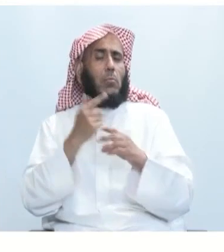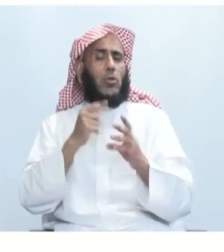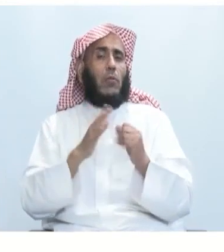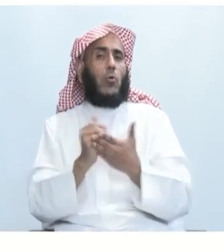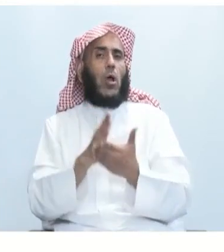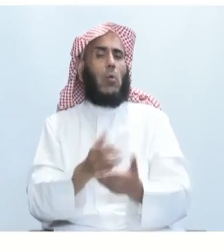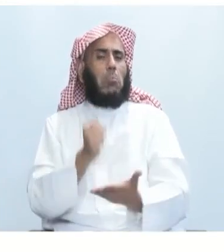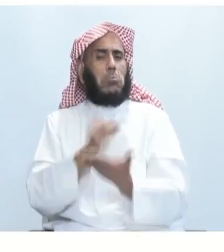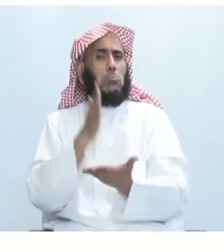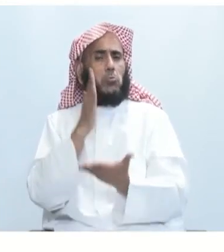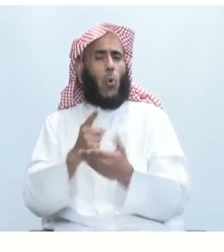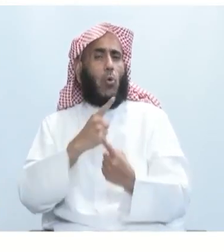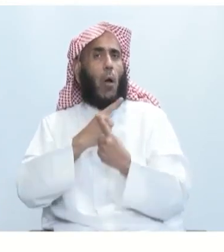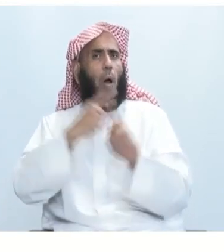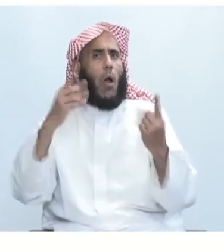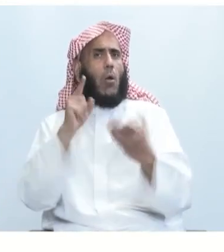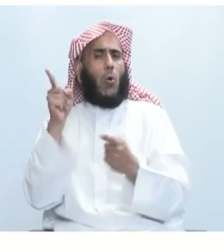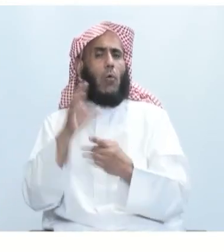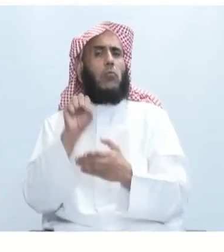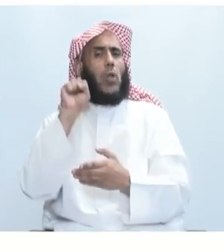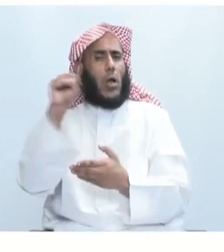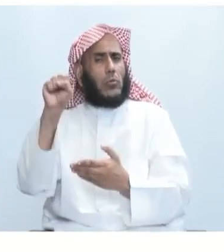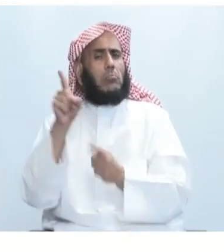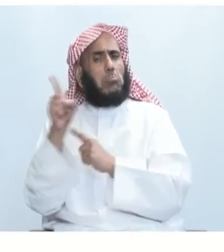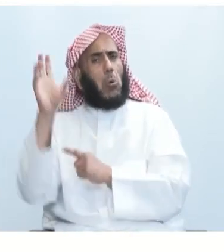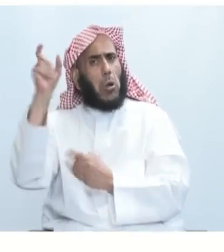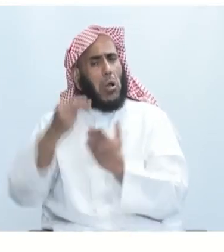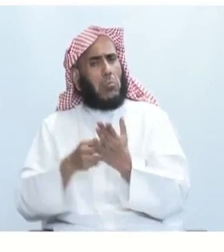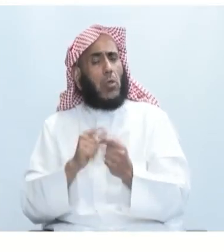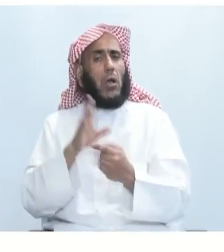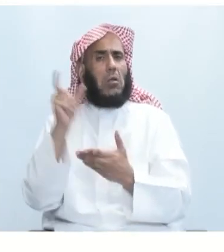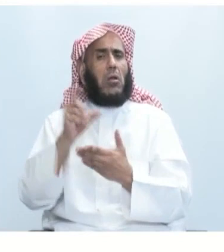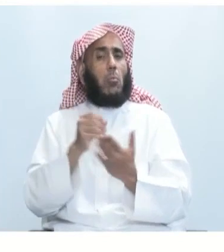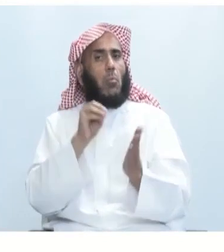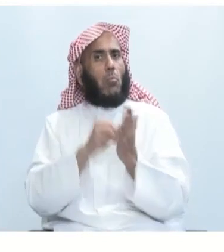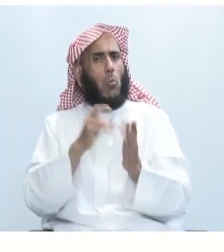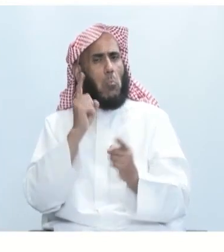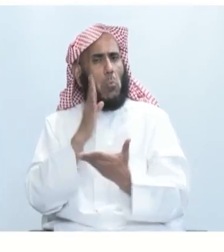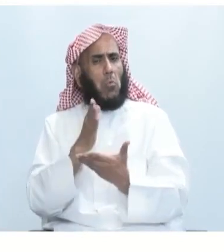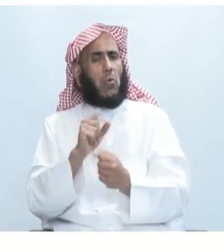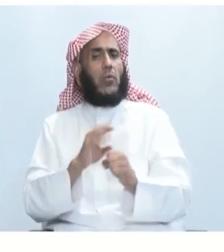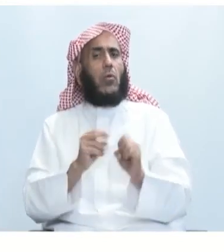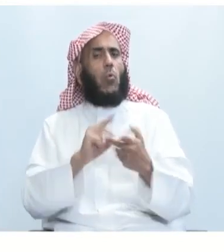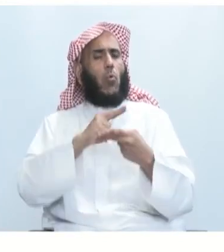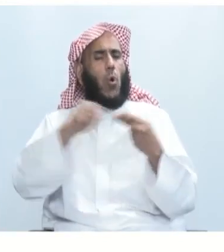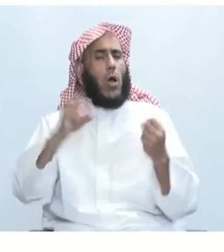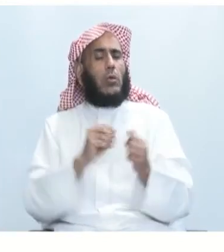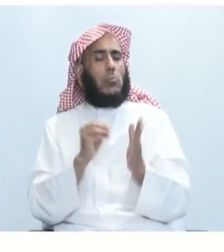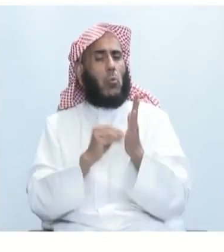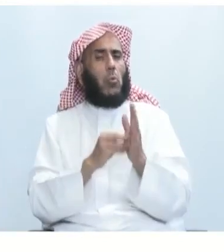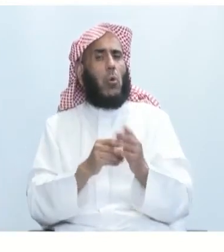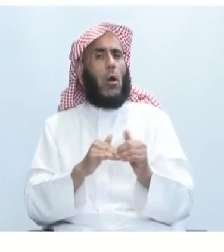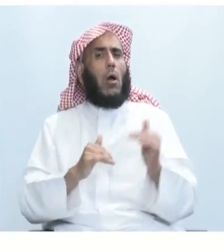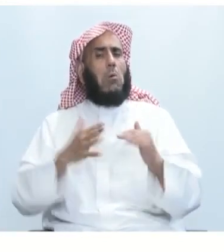بمصداقيه عاليه بمعنى في تخصص متخصص اذا كان الكاتب موضوعيا فانه ايضا سيعالج موضوعه بحياديه